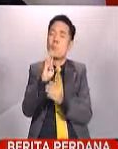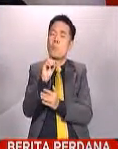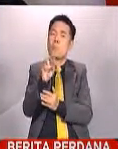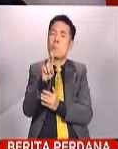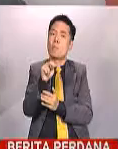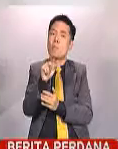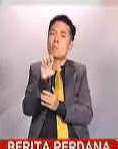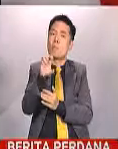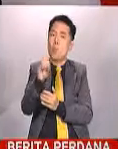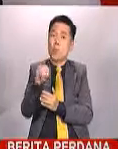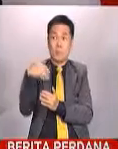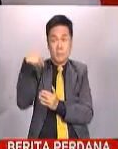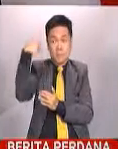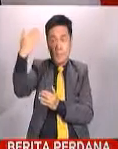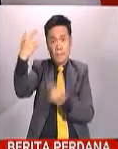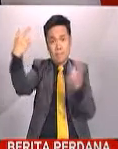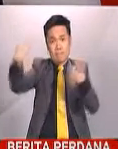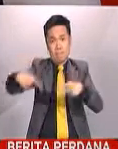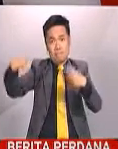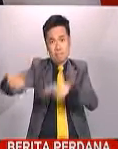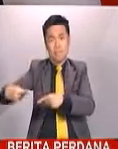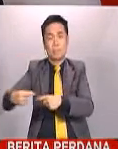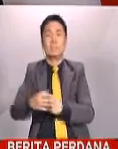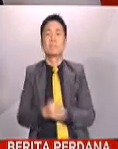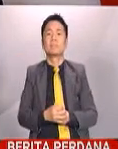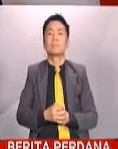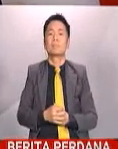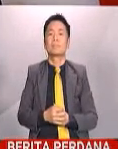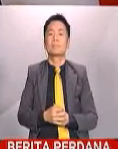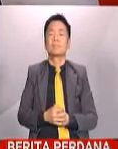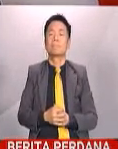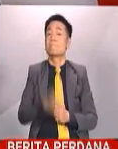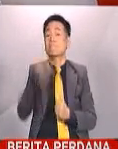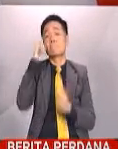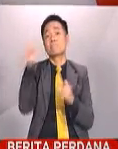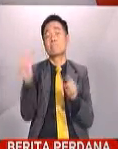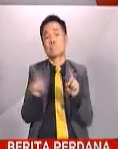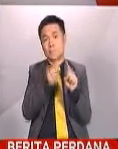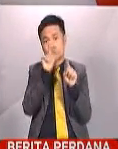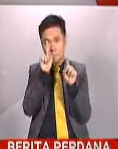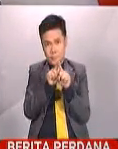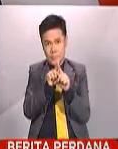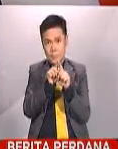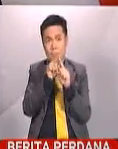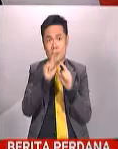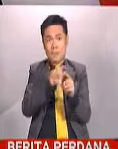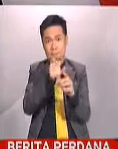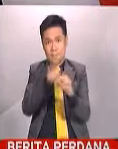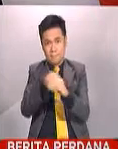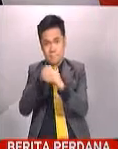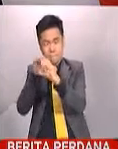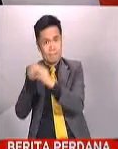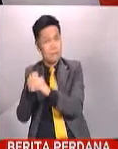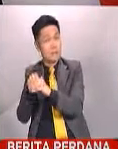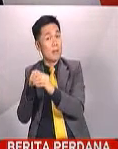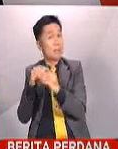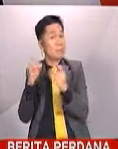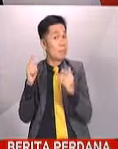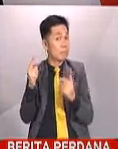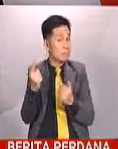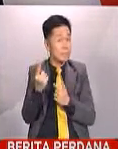7-11. MSN sebenarnya bersetuju untuk menyertai pasukan menyertai Borneo 7-11.